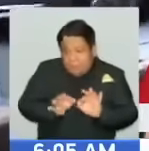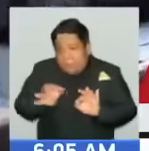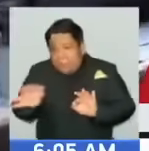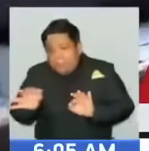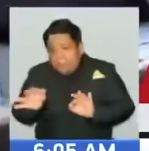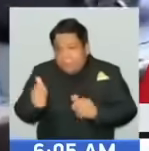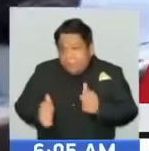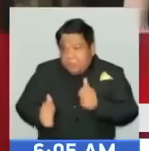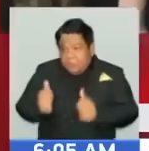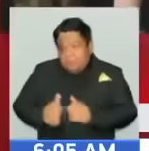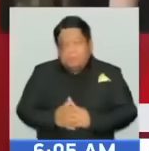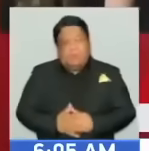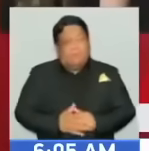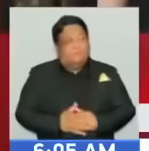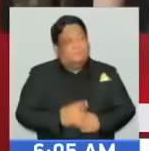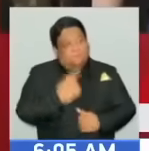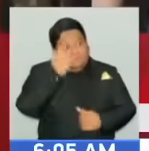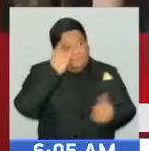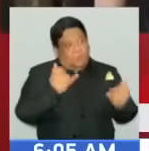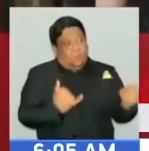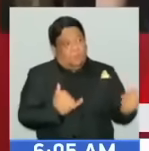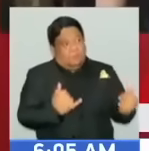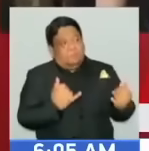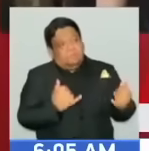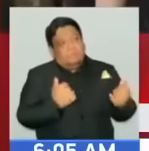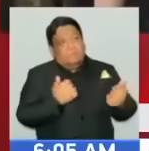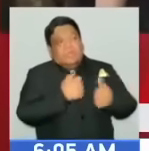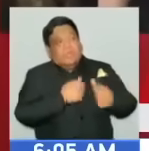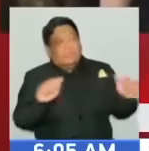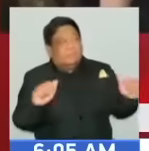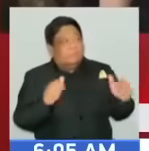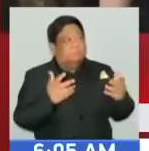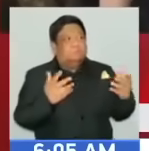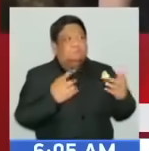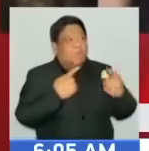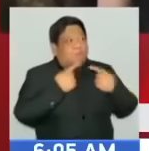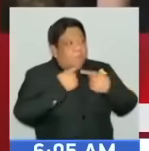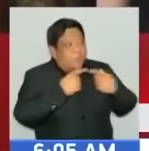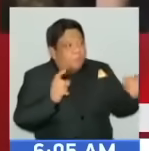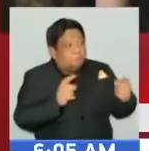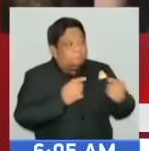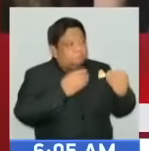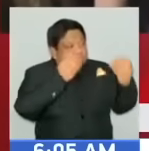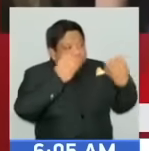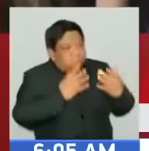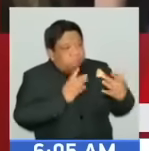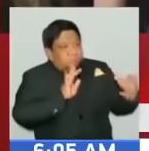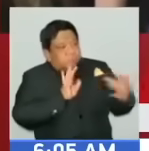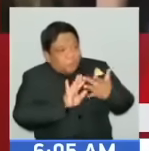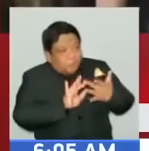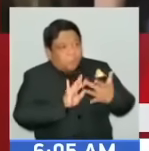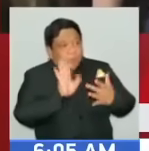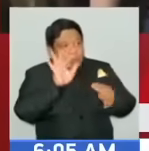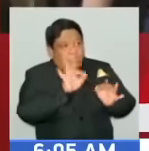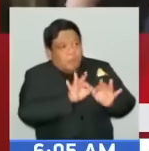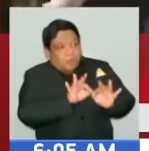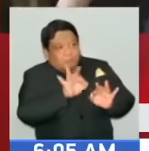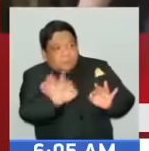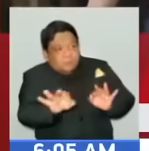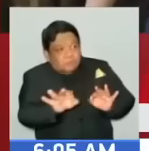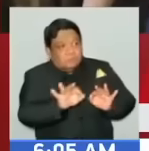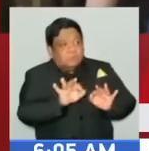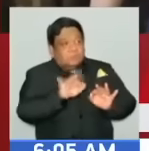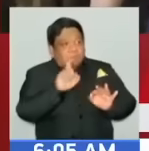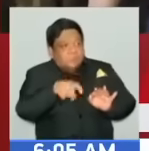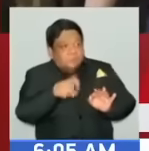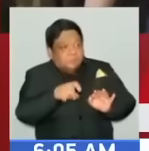na anumang anunsyo or coordination na mag-extend ang DPWH sa paggawa ng